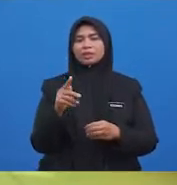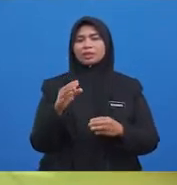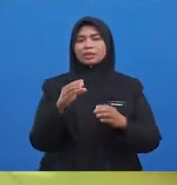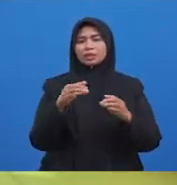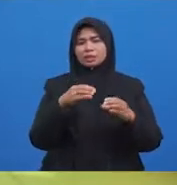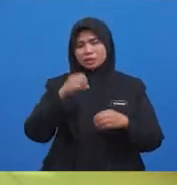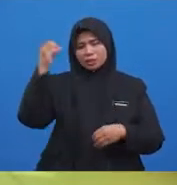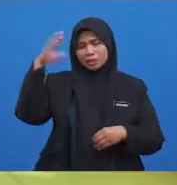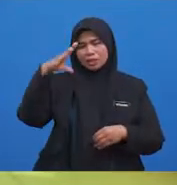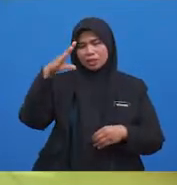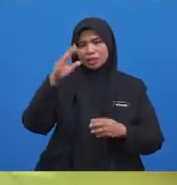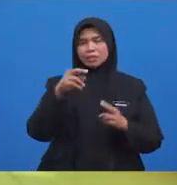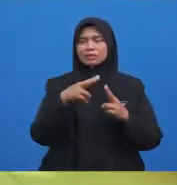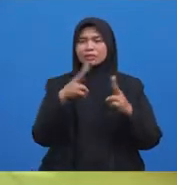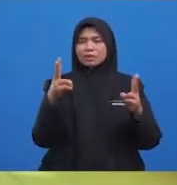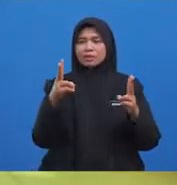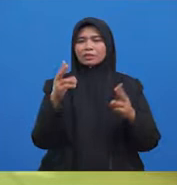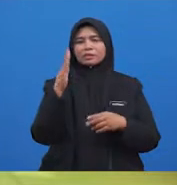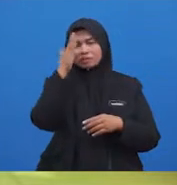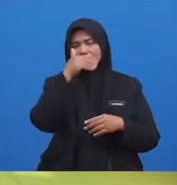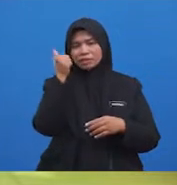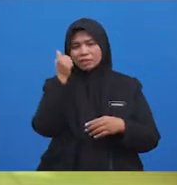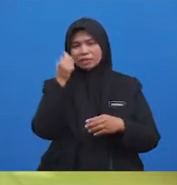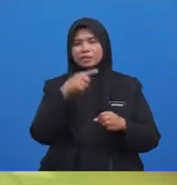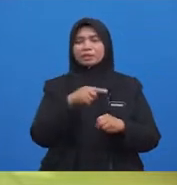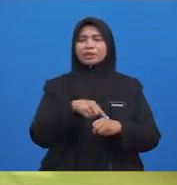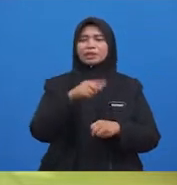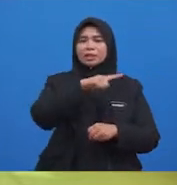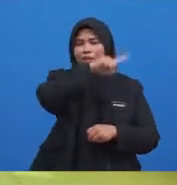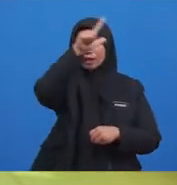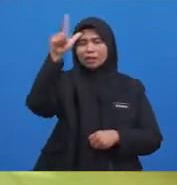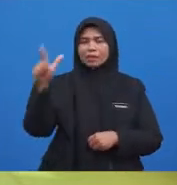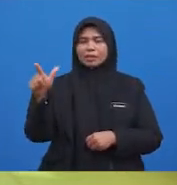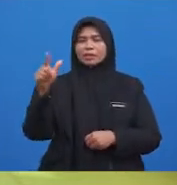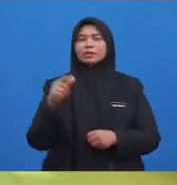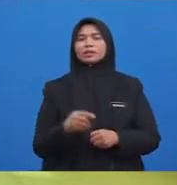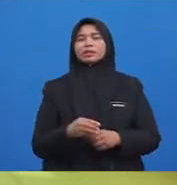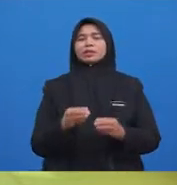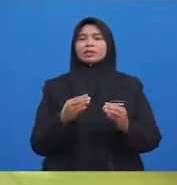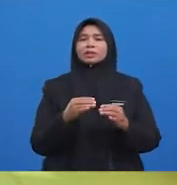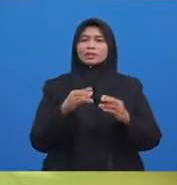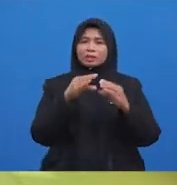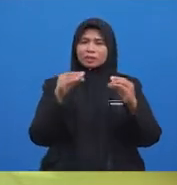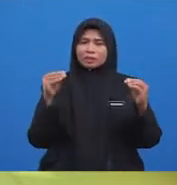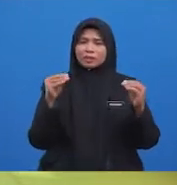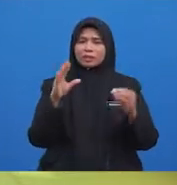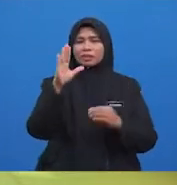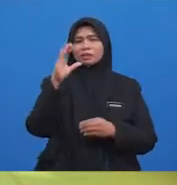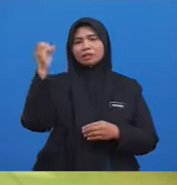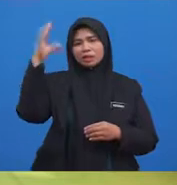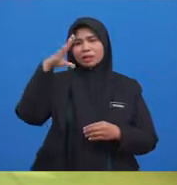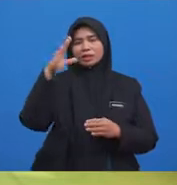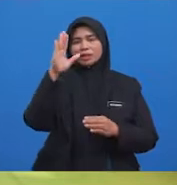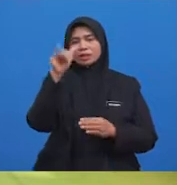cahaya amat mempesonakan di langit jalur cahayaindah ini